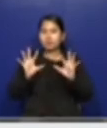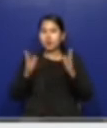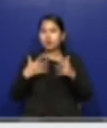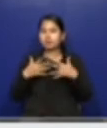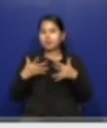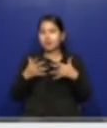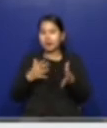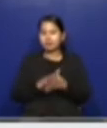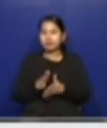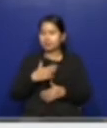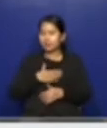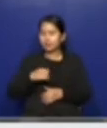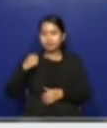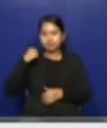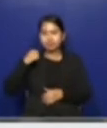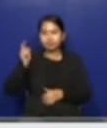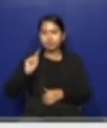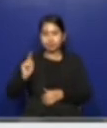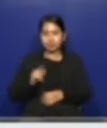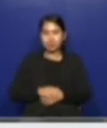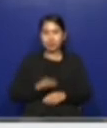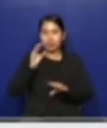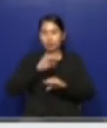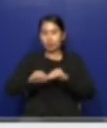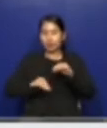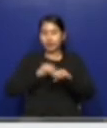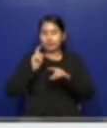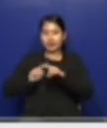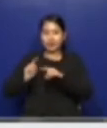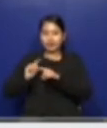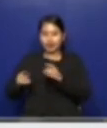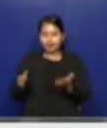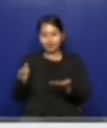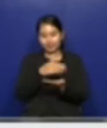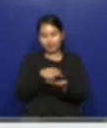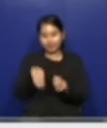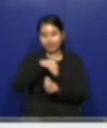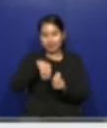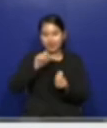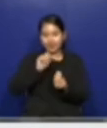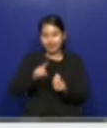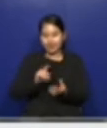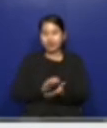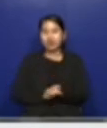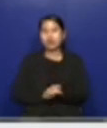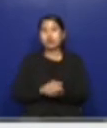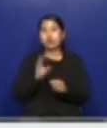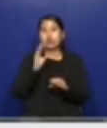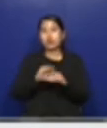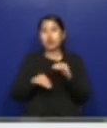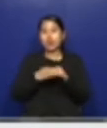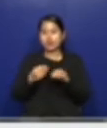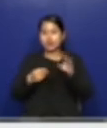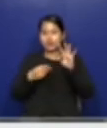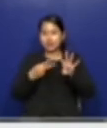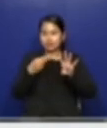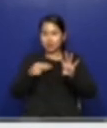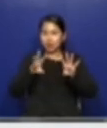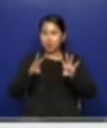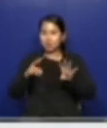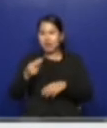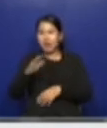รแต่ยืนยันว่าโครงการที่ท่านพูดถึงท่านเศรษฐกิจนี่ 40,000 60,000 50,000 คือโครงการ